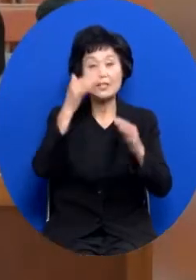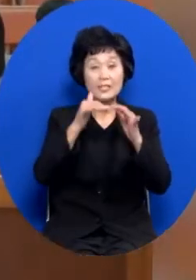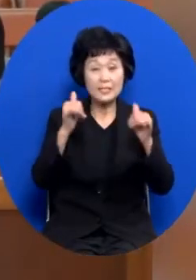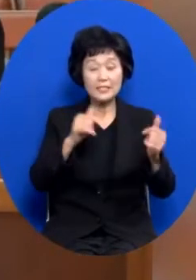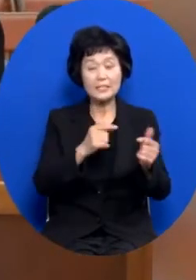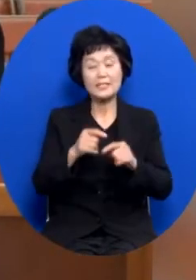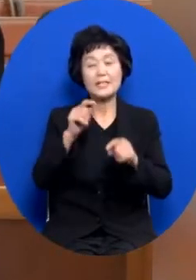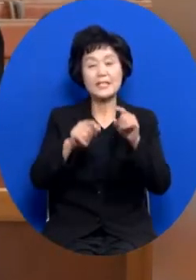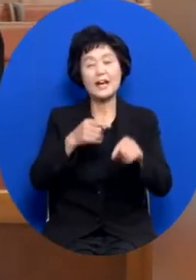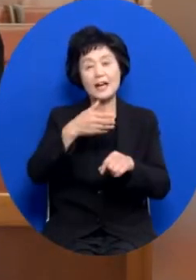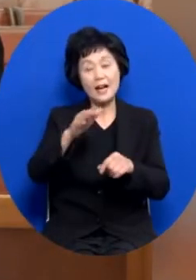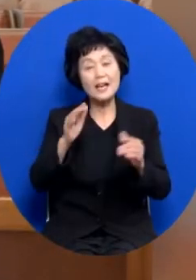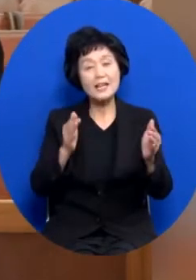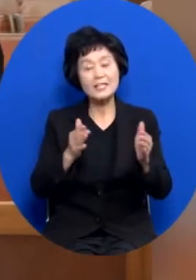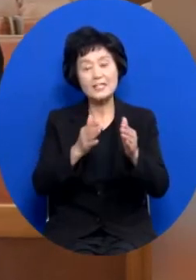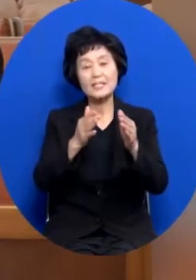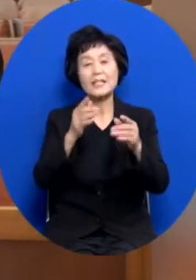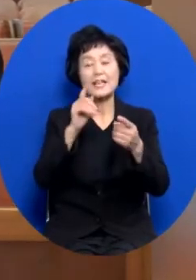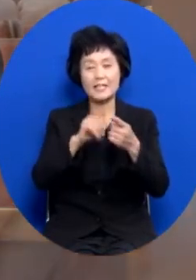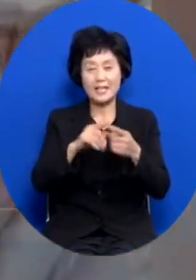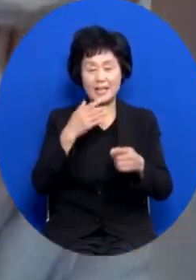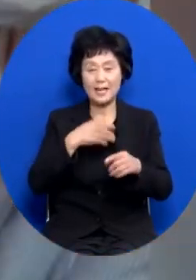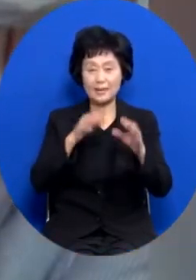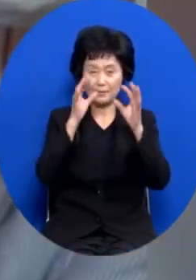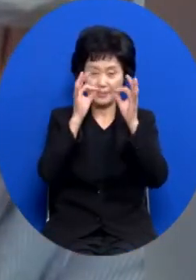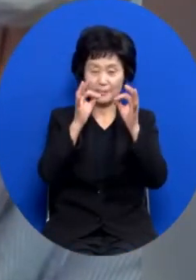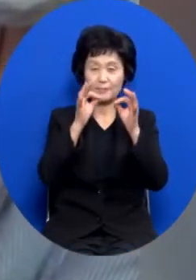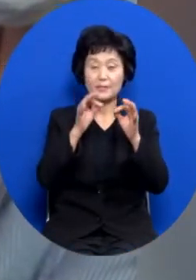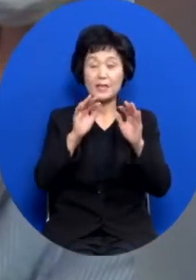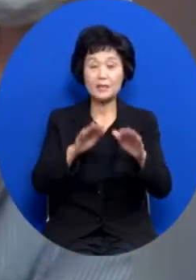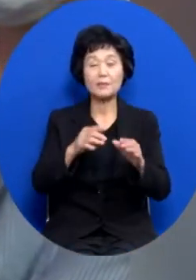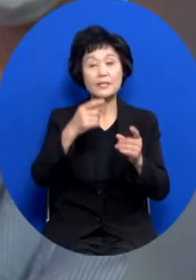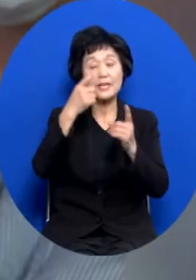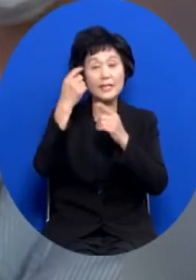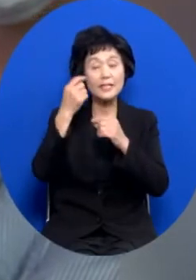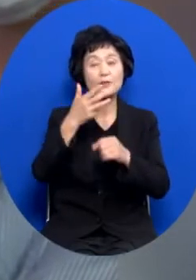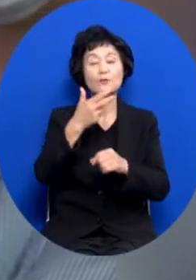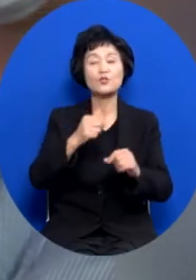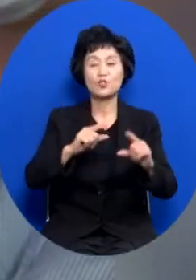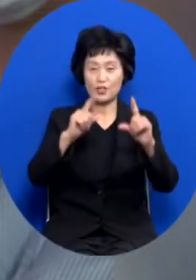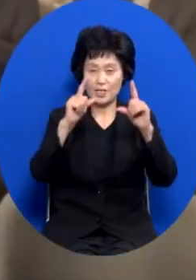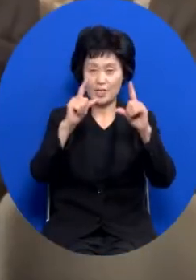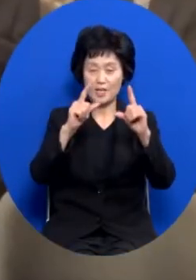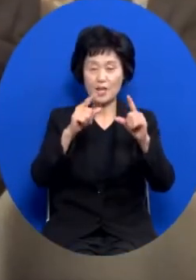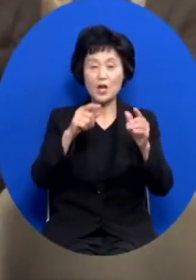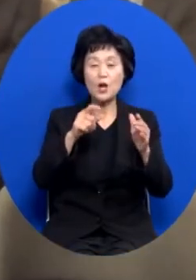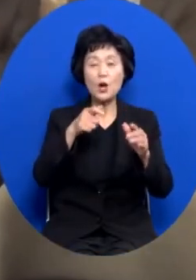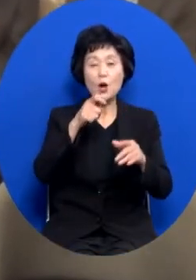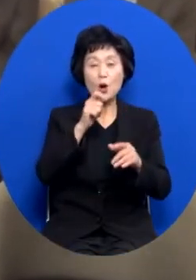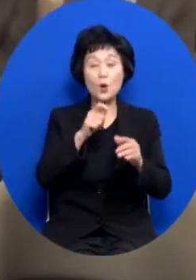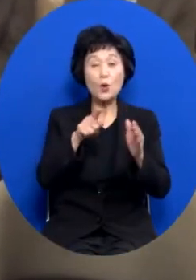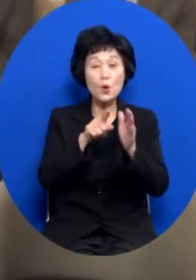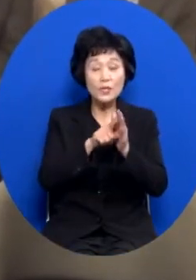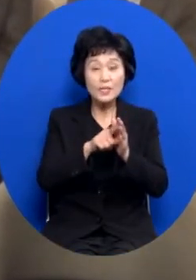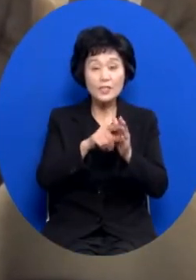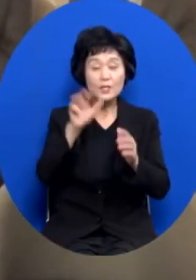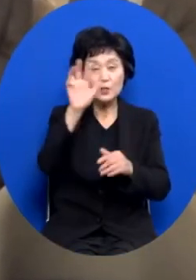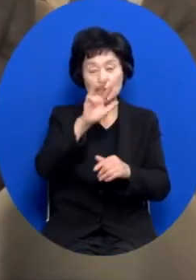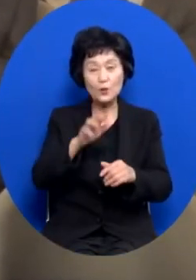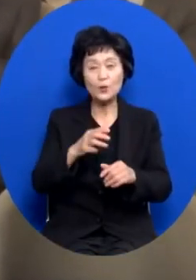길을 모색했습니다. 특별히 이번 주일이 SFC 기념주일이었던 만큼 고신총회 SFC